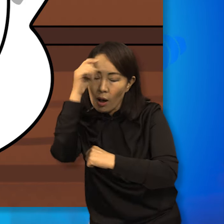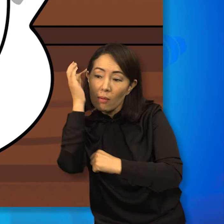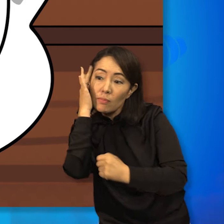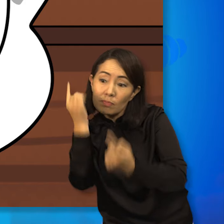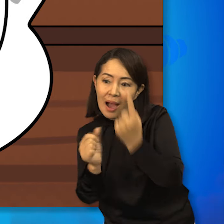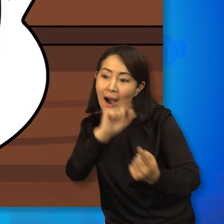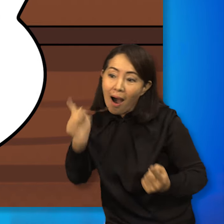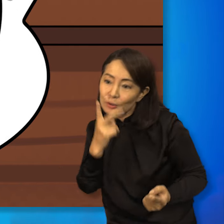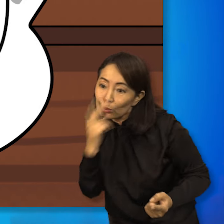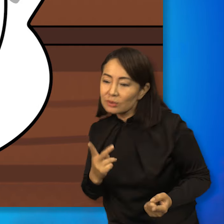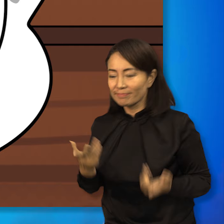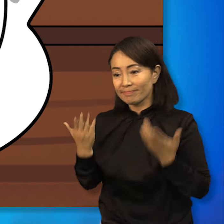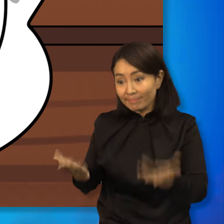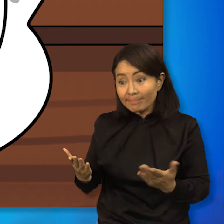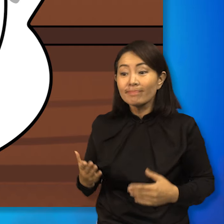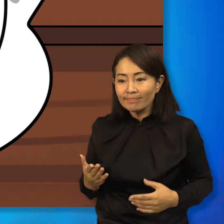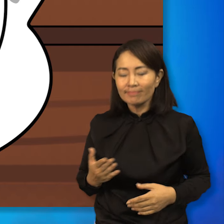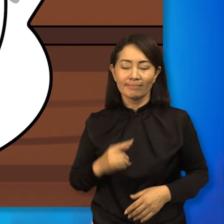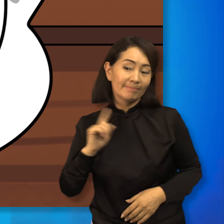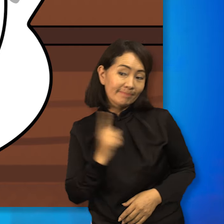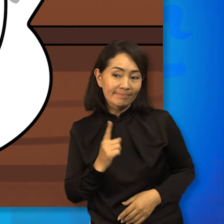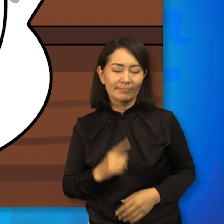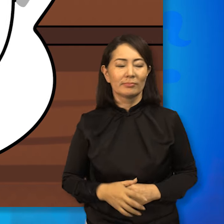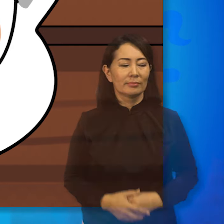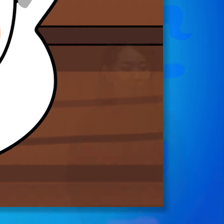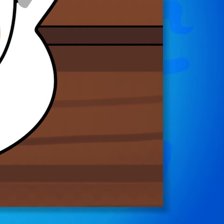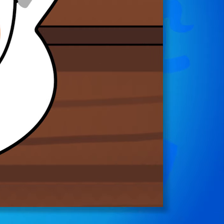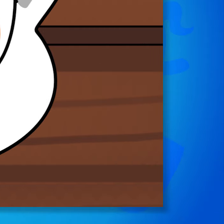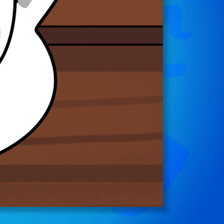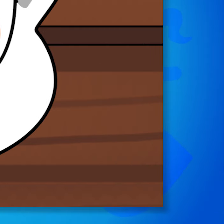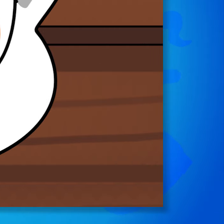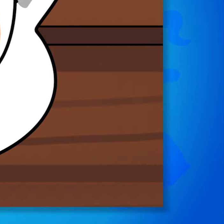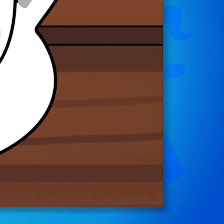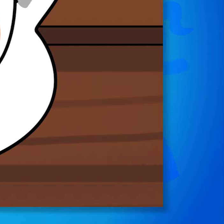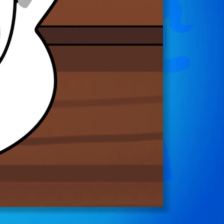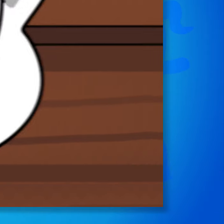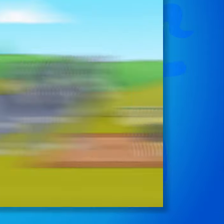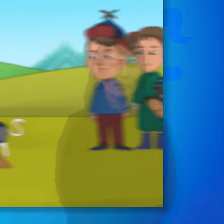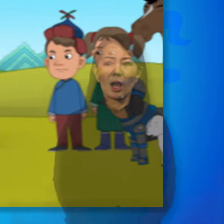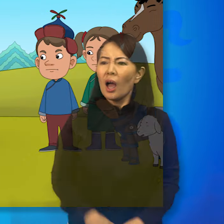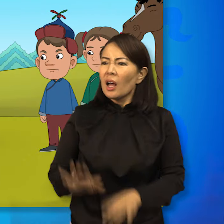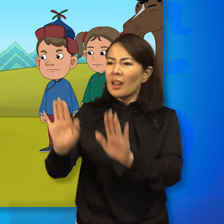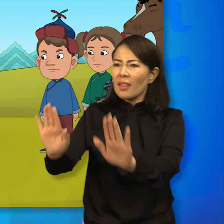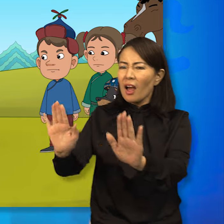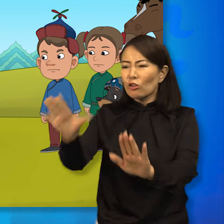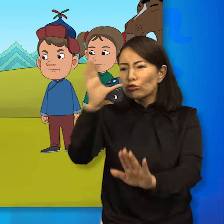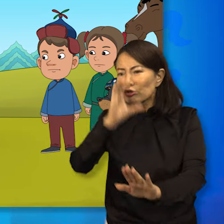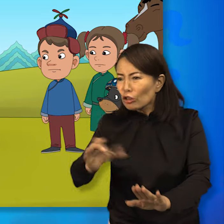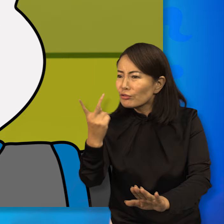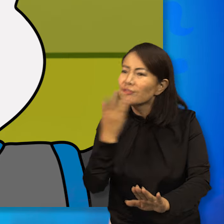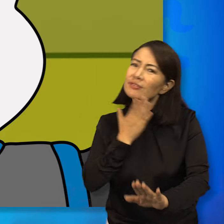миний хэлхийг сонсож хайрл. Яасан сайхан хөндлөл үзүүлж яах юм. За илүү